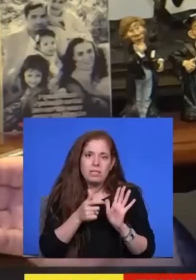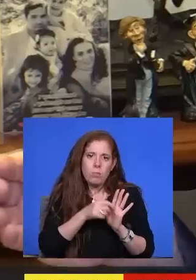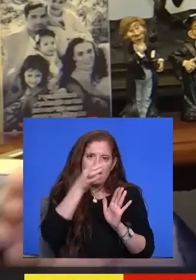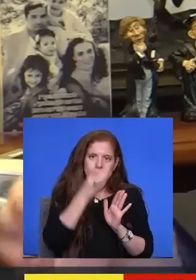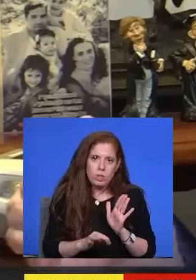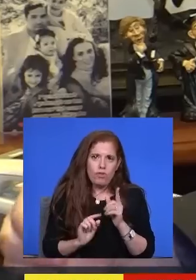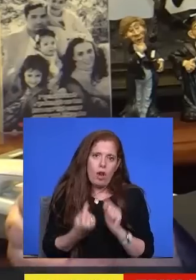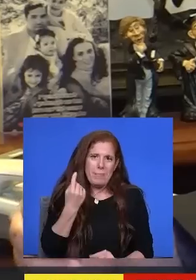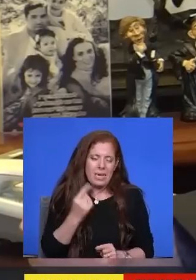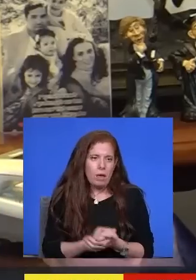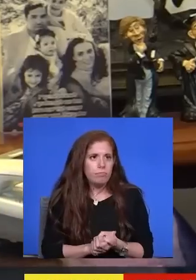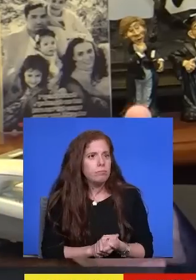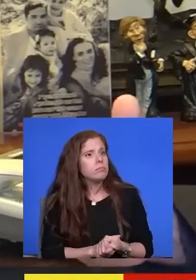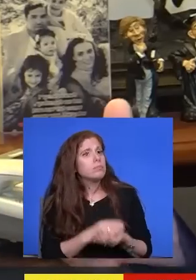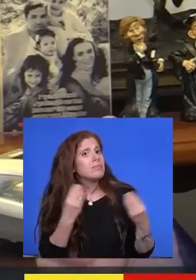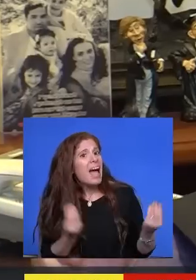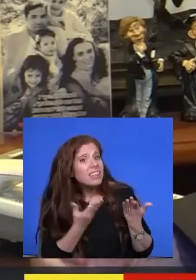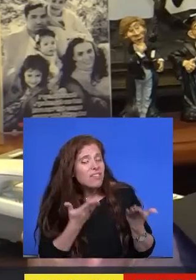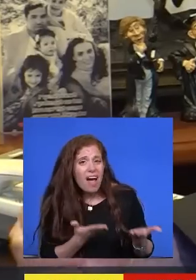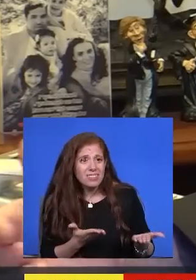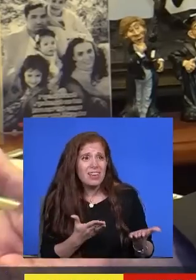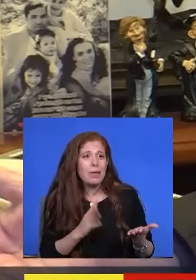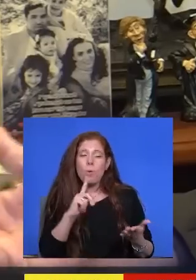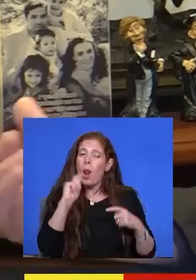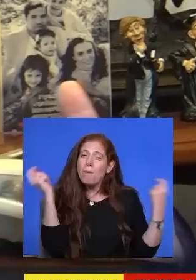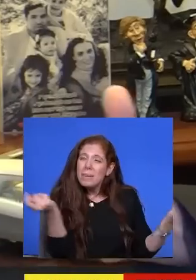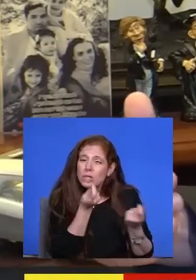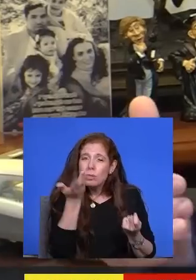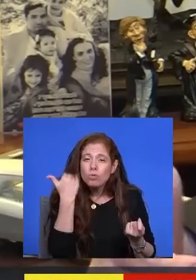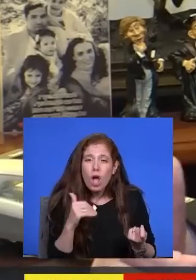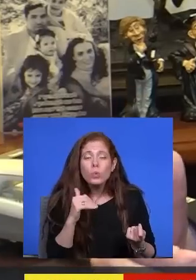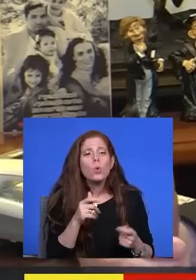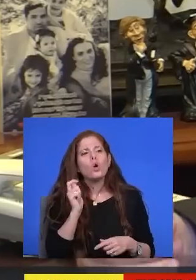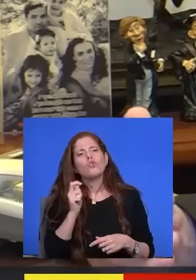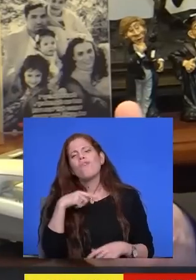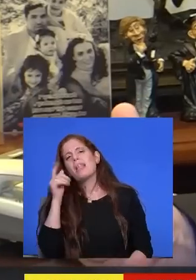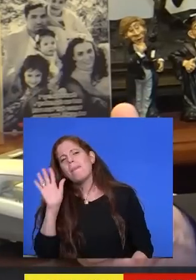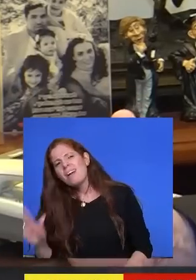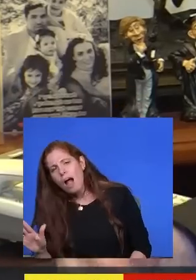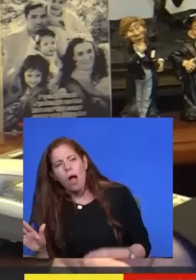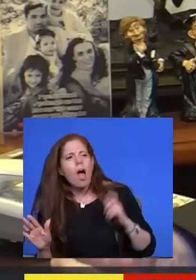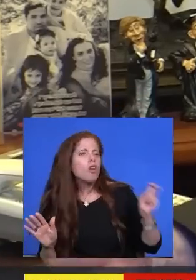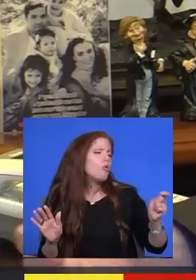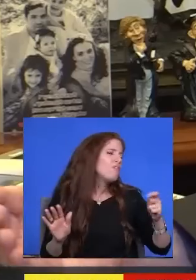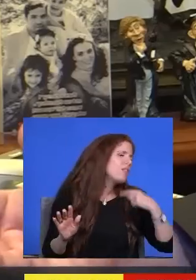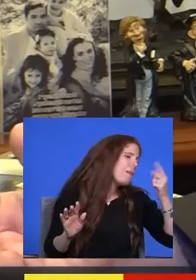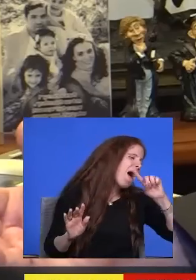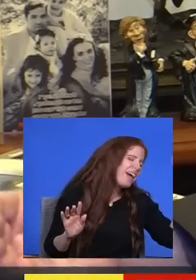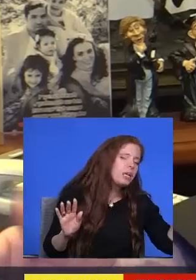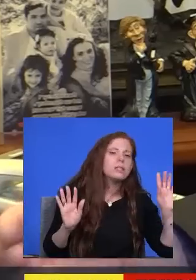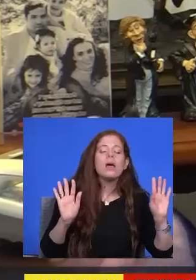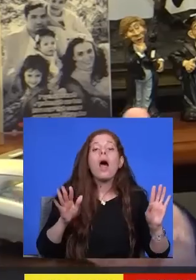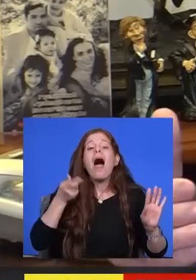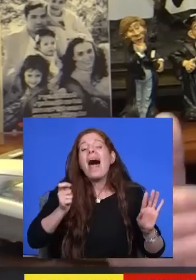בפניו. הדבר הזה, עם כל הפרסומים שהיו, שופט אמר כך, שופט התבטא אחרת, התביעה